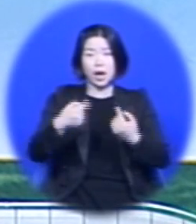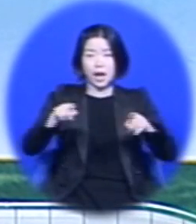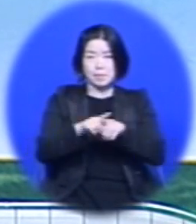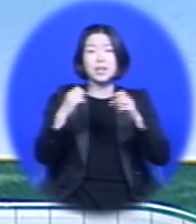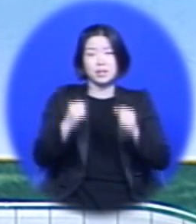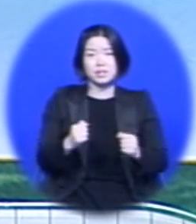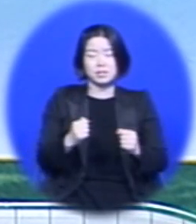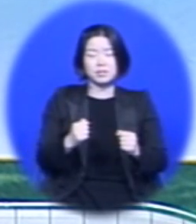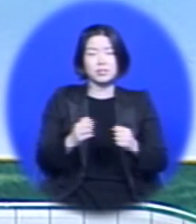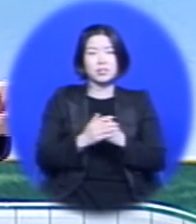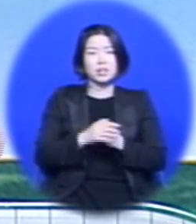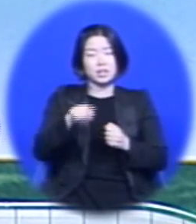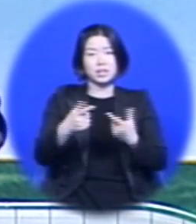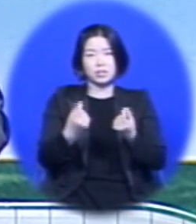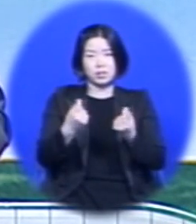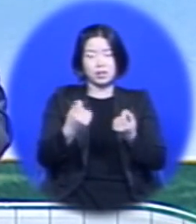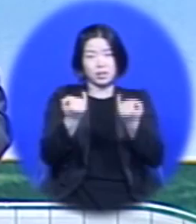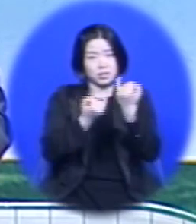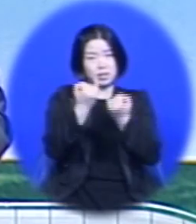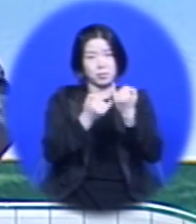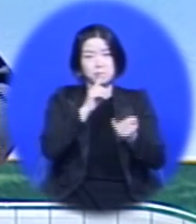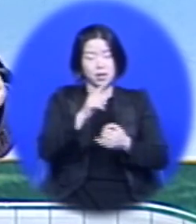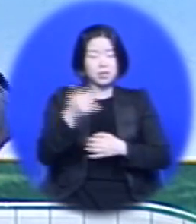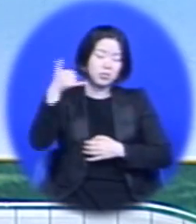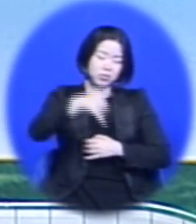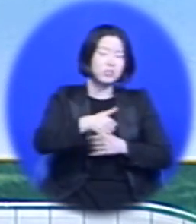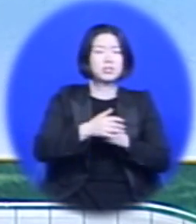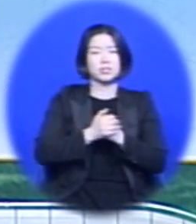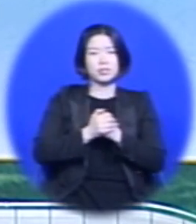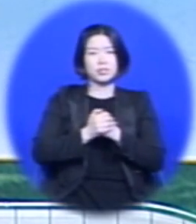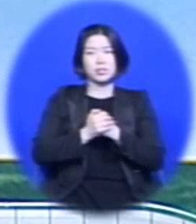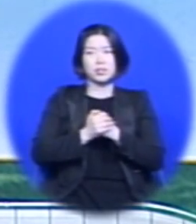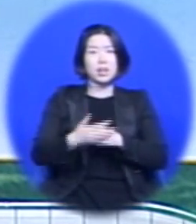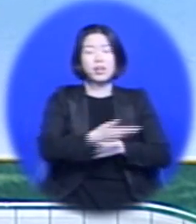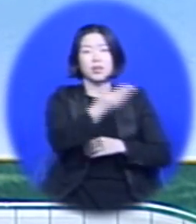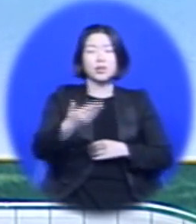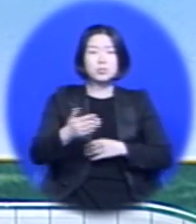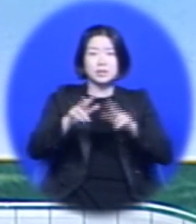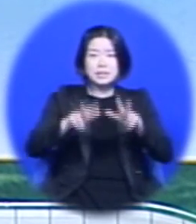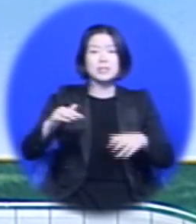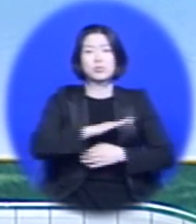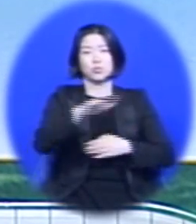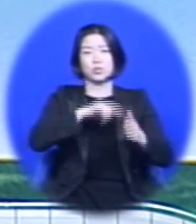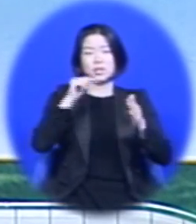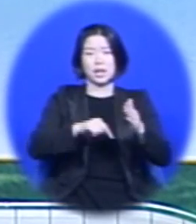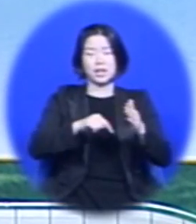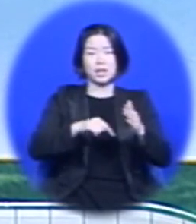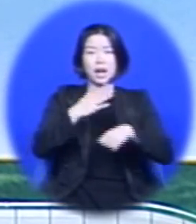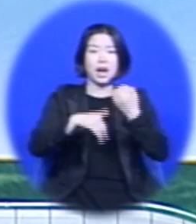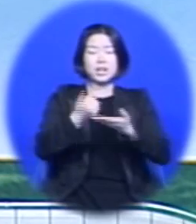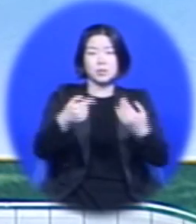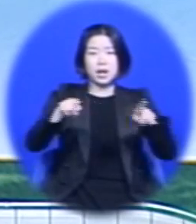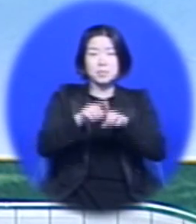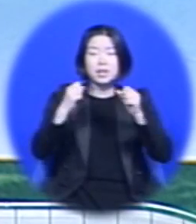계시니까. 그렇게 전화를 끊었어요. 여러분, 지금 우리 안에 하나님이 함께